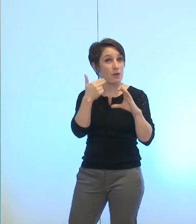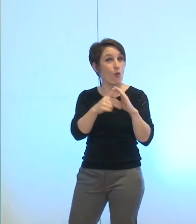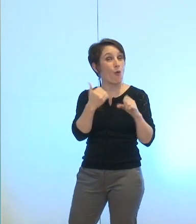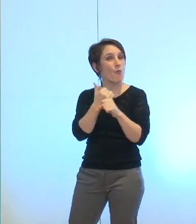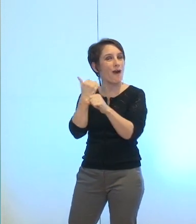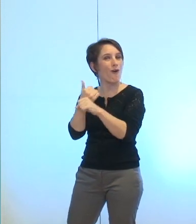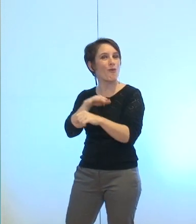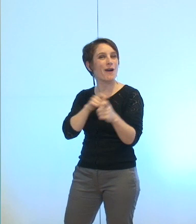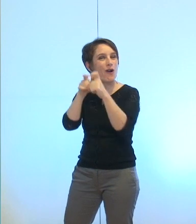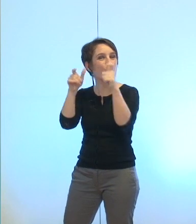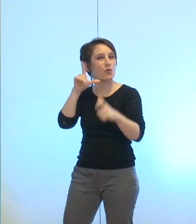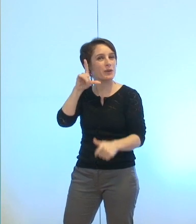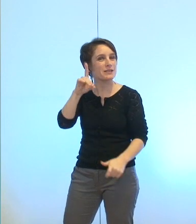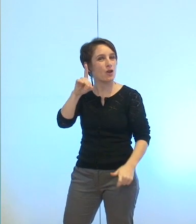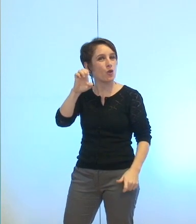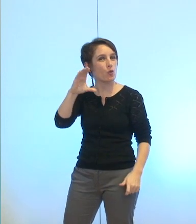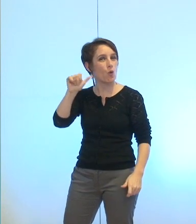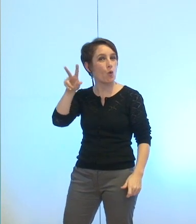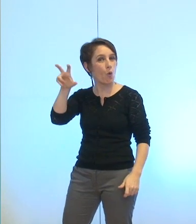avez indiqué